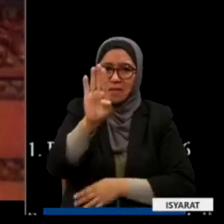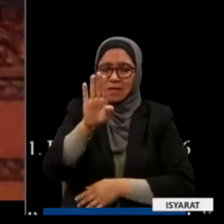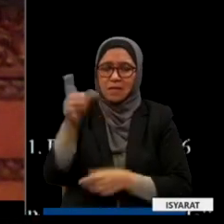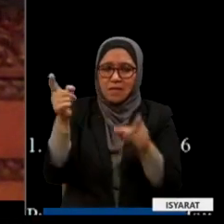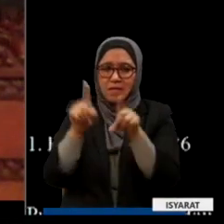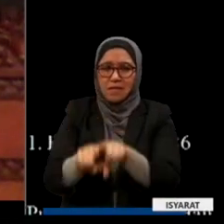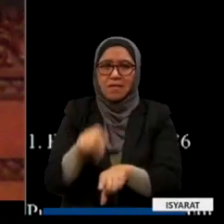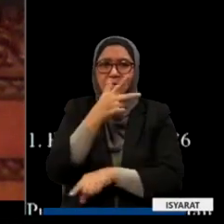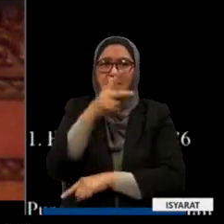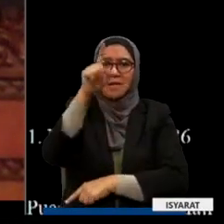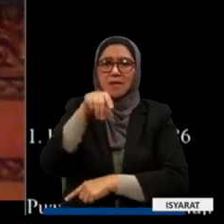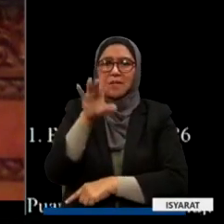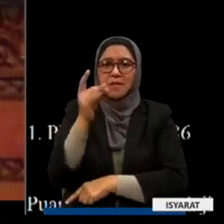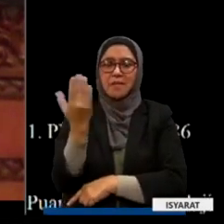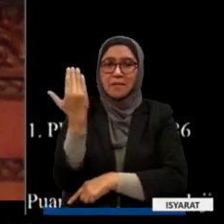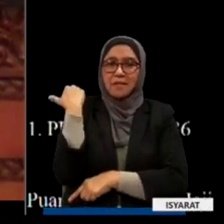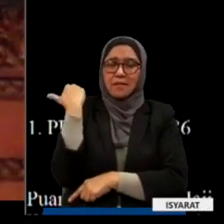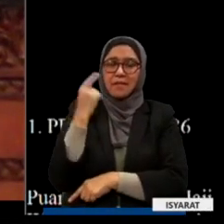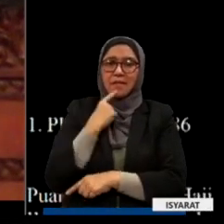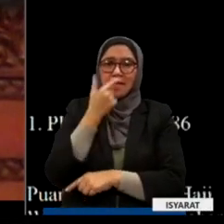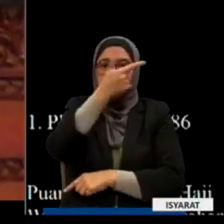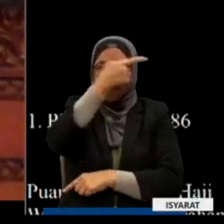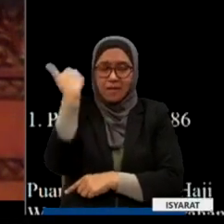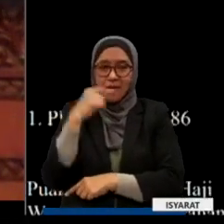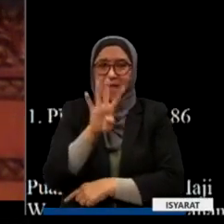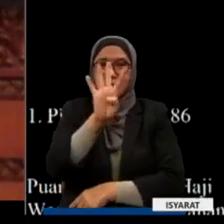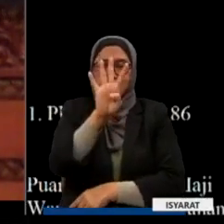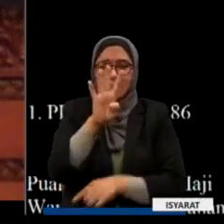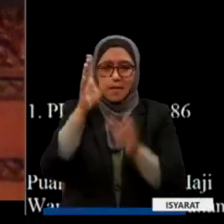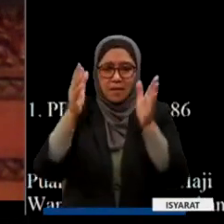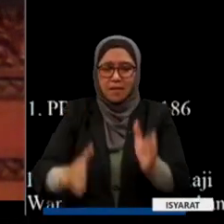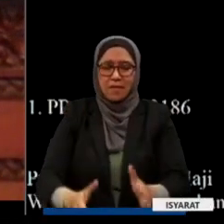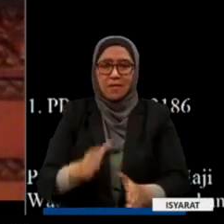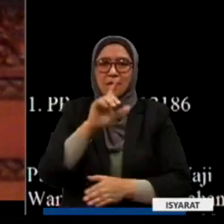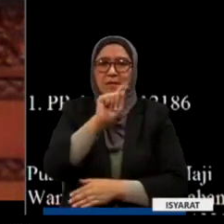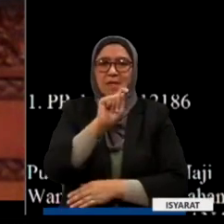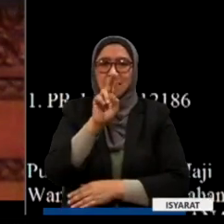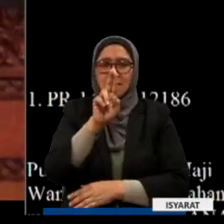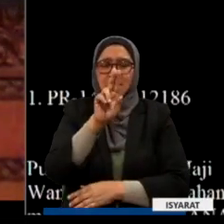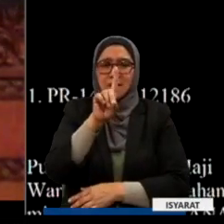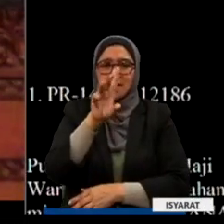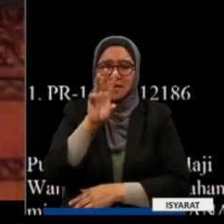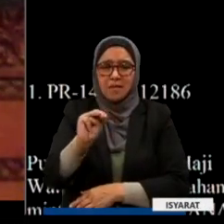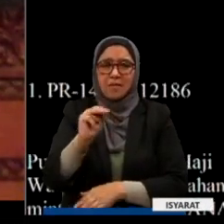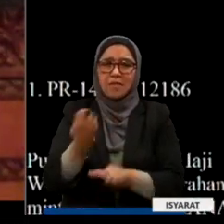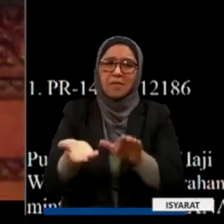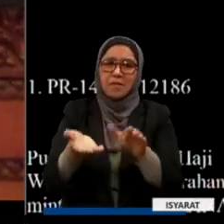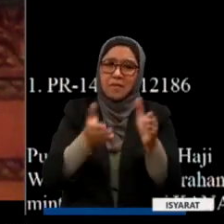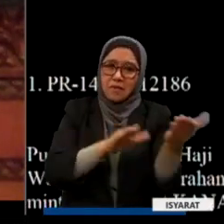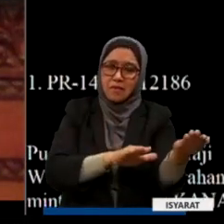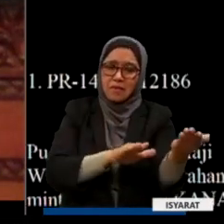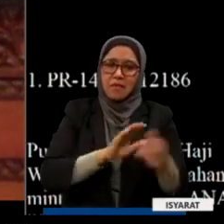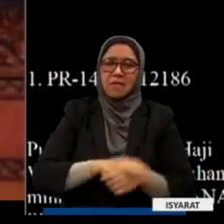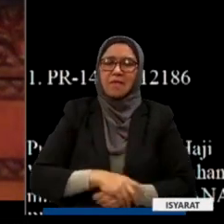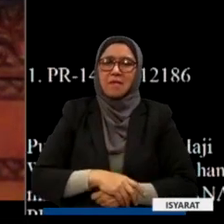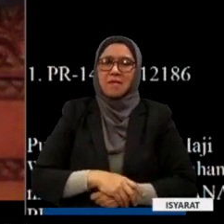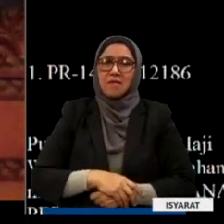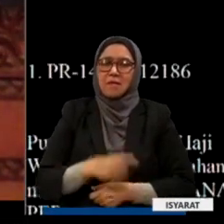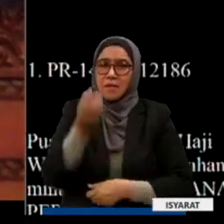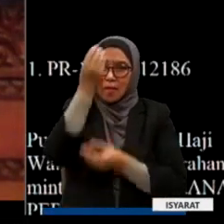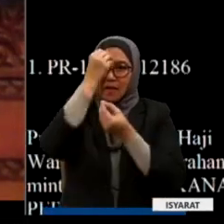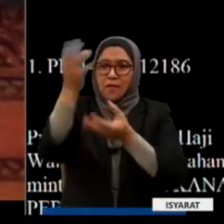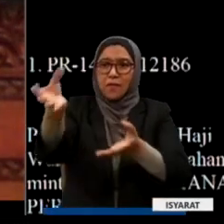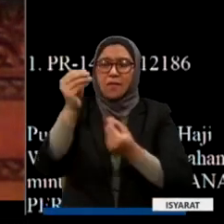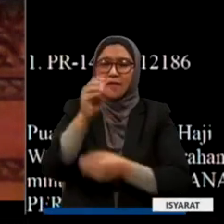21 nya lalu yang menyebabkan empat anggota TBM telah terlelap terkorban untuk malu-malu majang